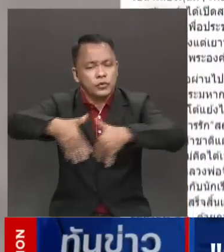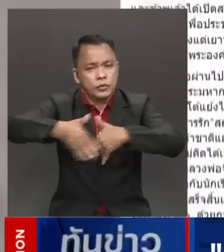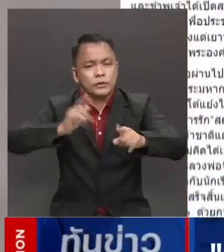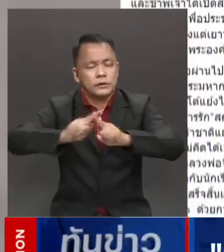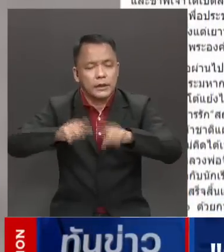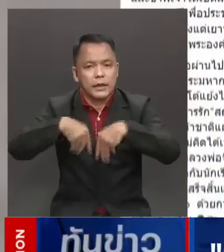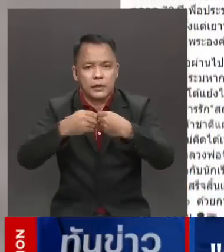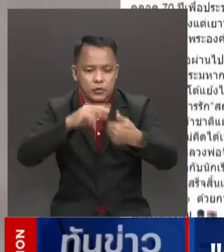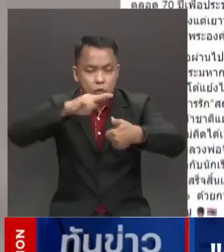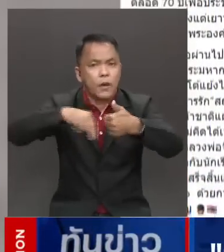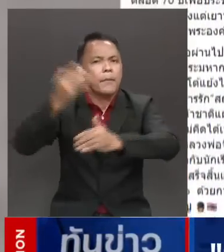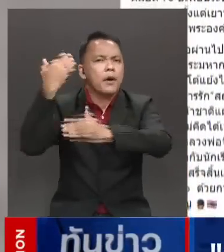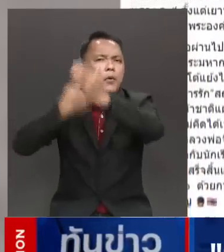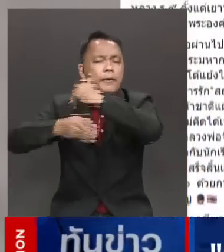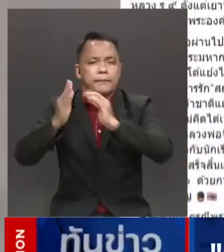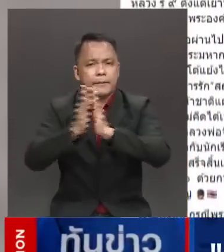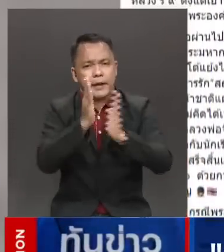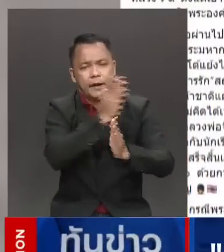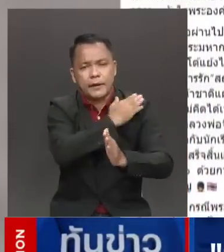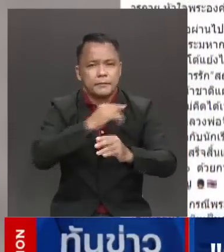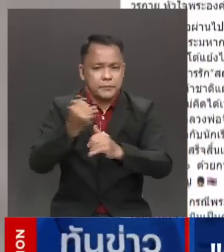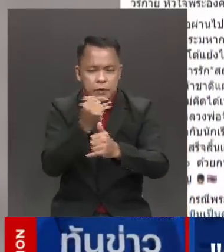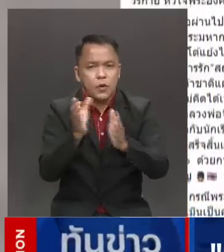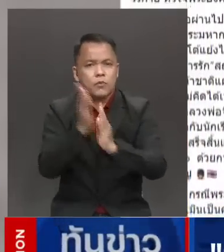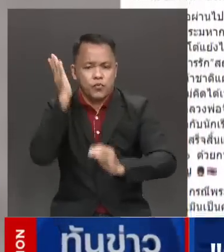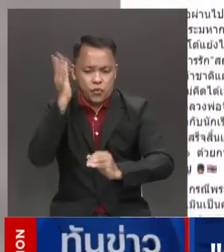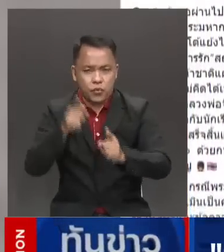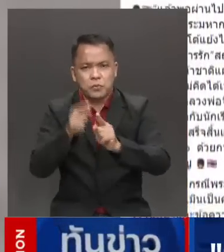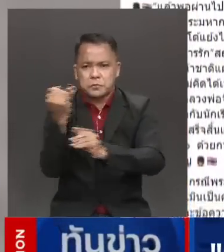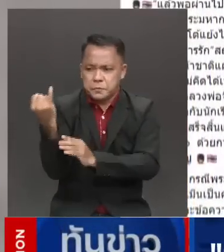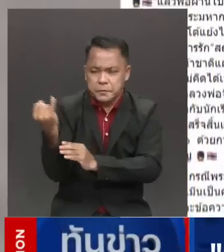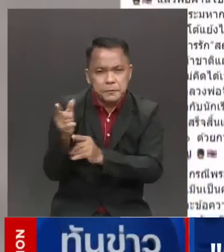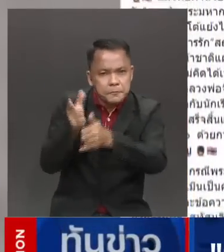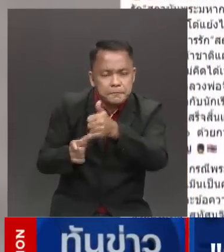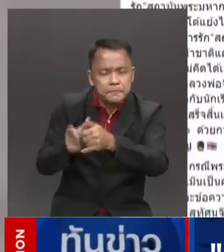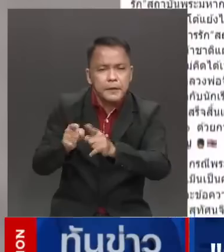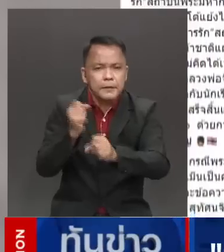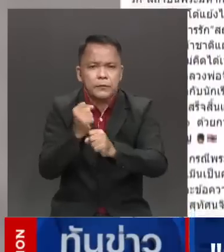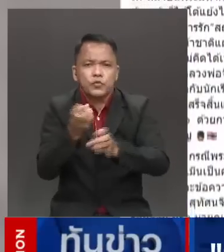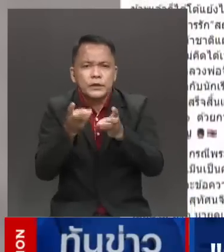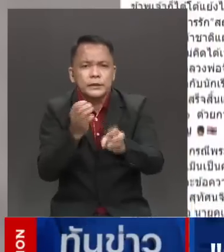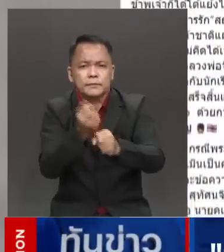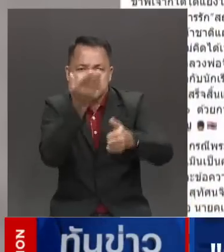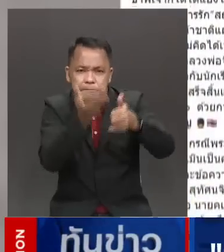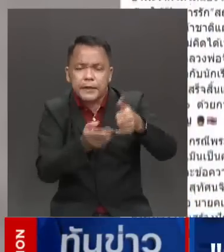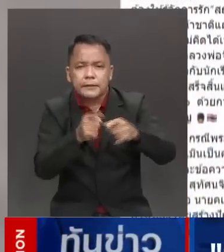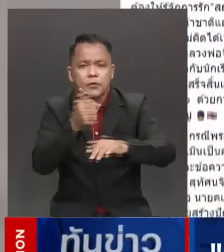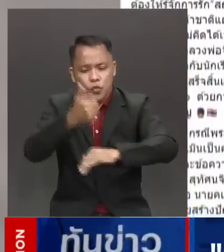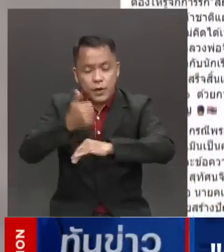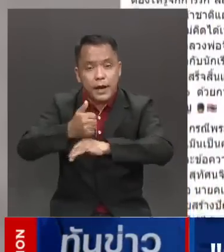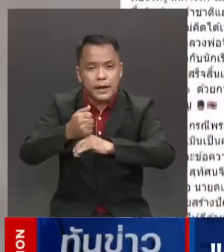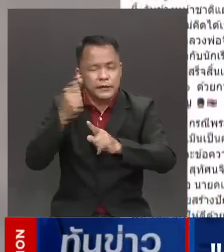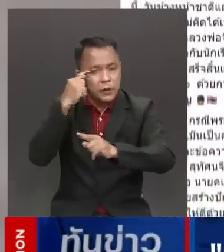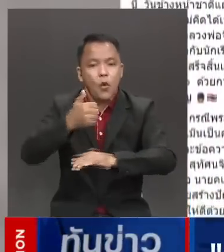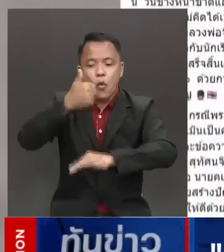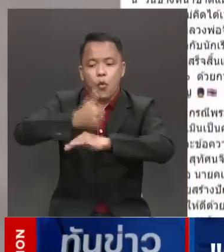อนและไม่ตรวจสอบประวัติพระคเนศให้ทีมวิทยากรให้ดีด้วยการกระทำดังกล่าวของพระมหาประทีปซึ่งเป็น